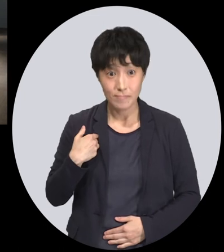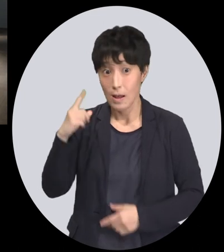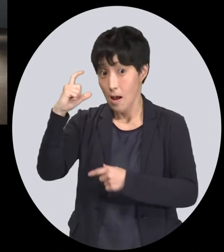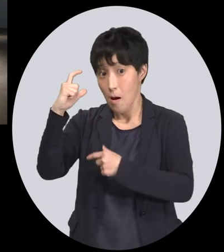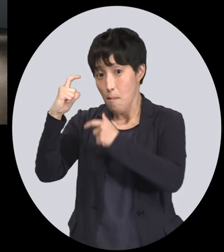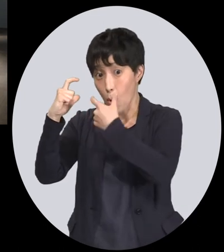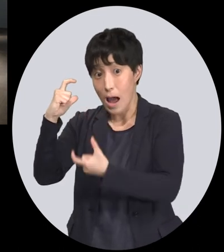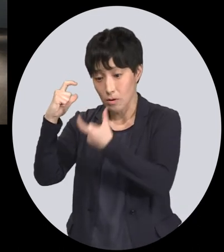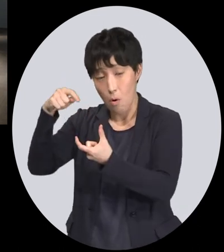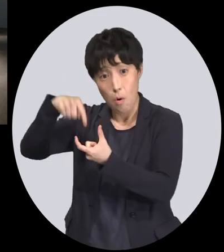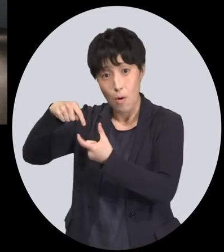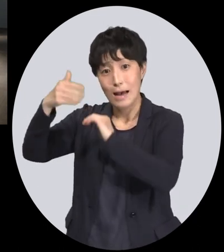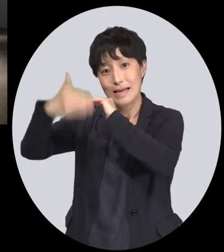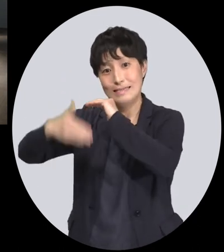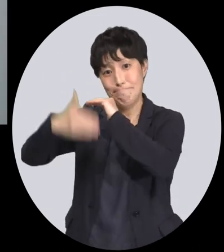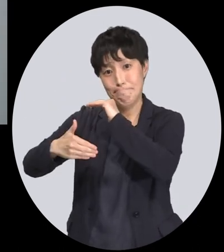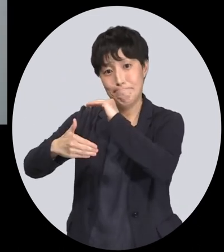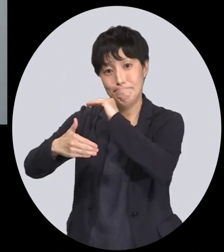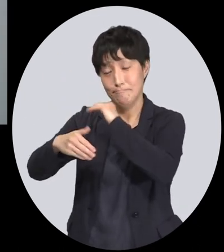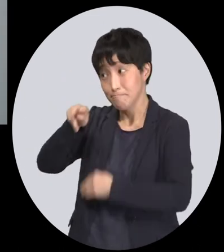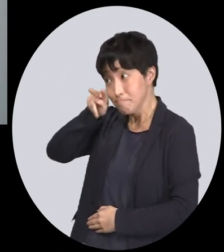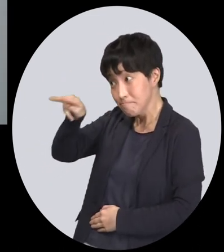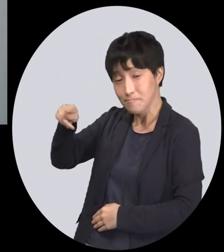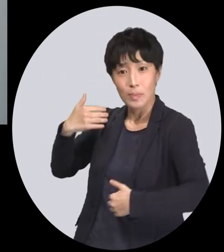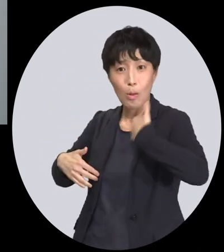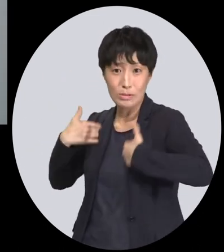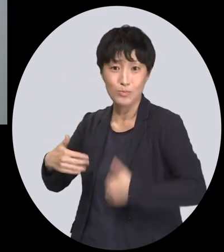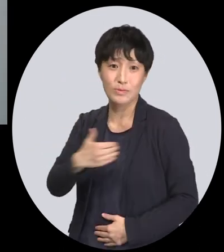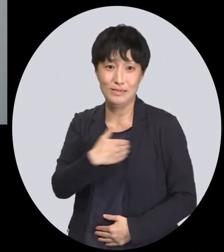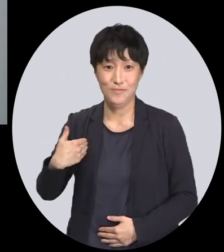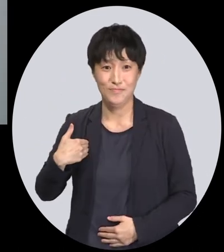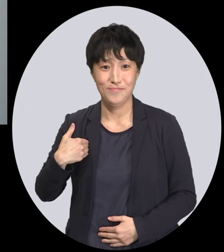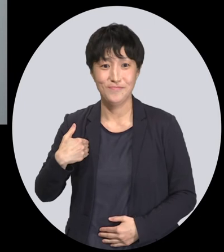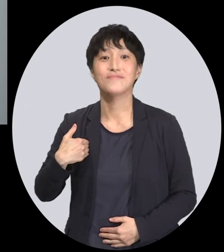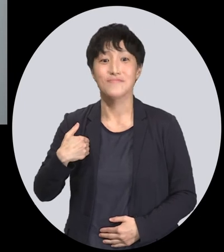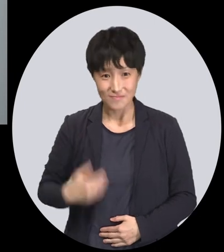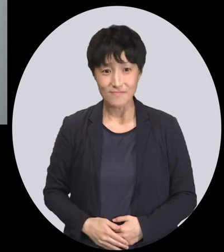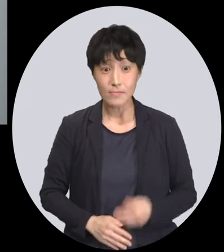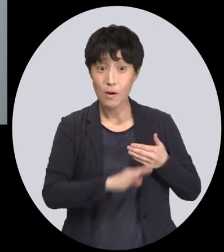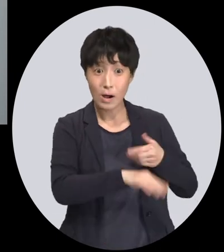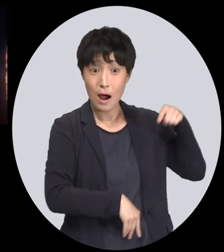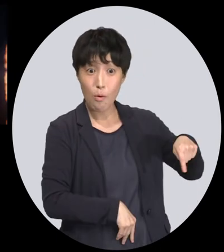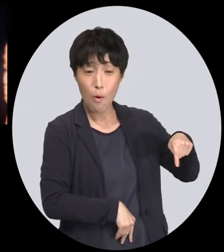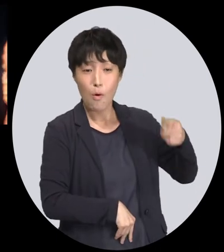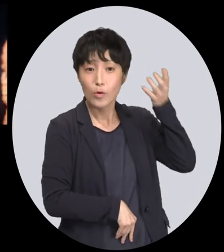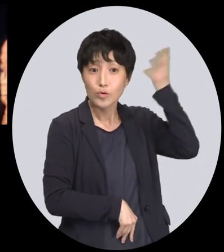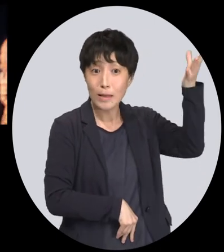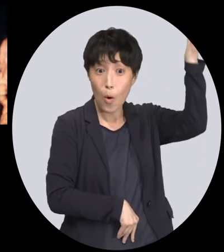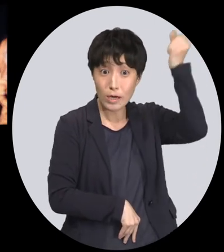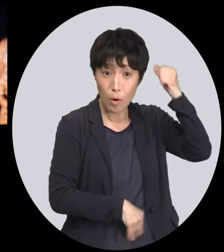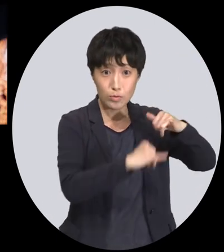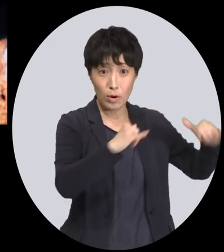ビジュアルの世界を感じ取っていただいたり夢と記憶の広場ここでは